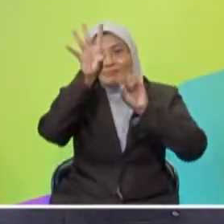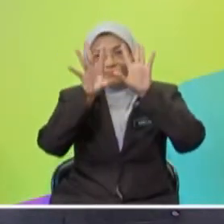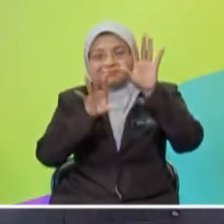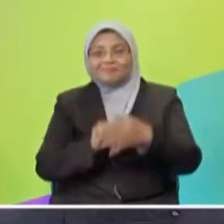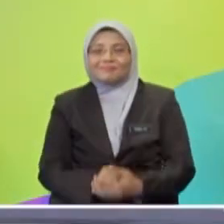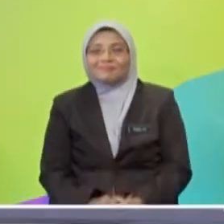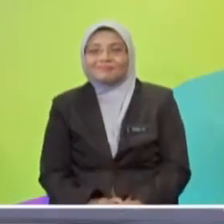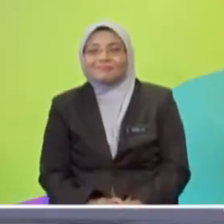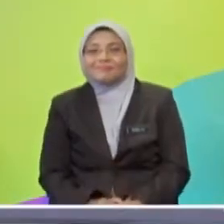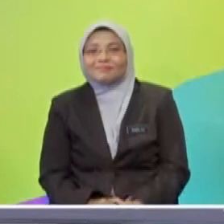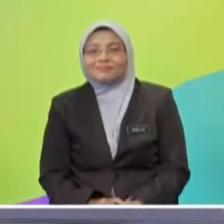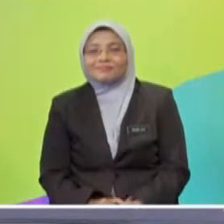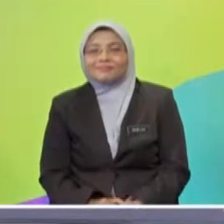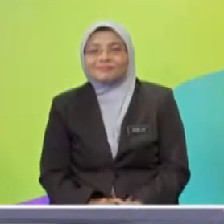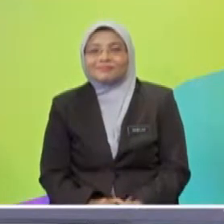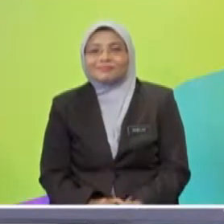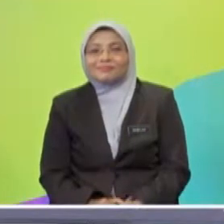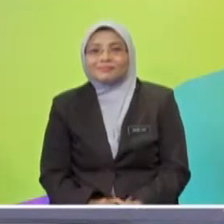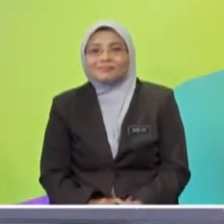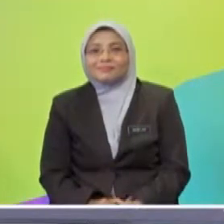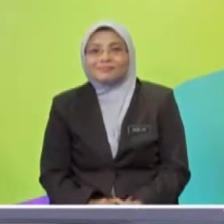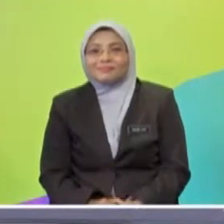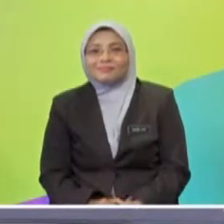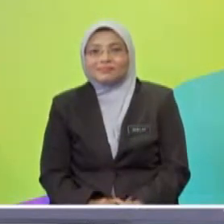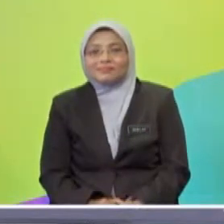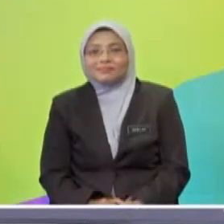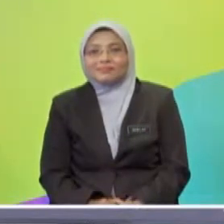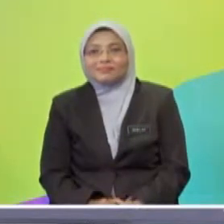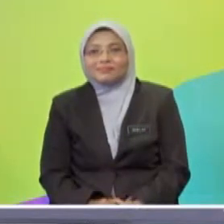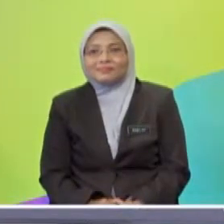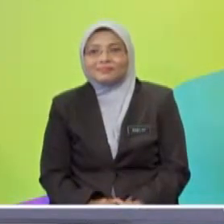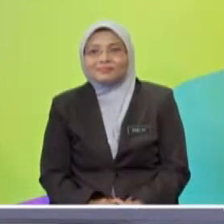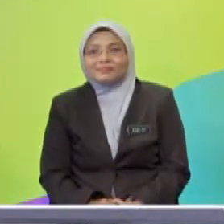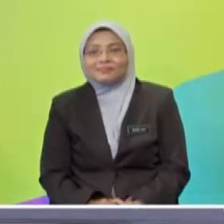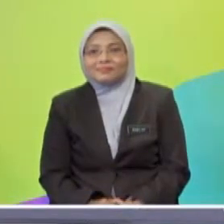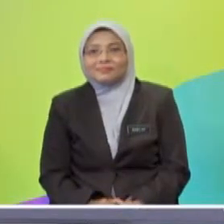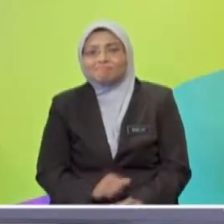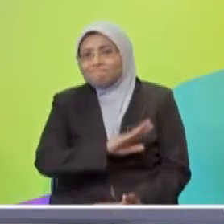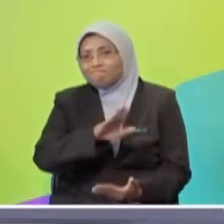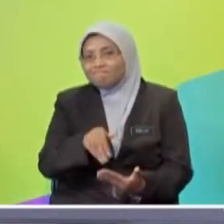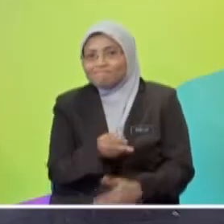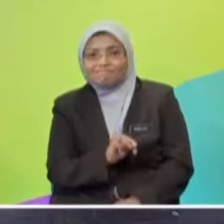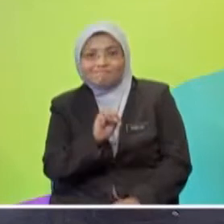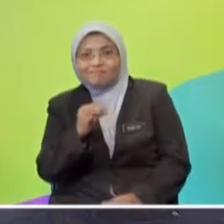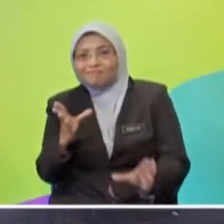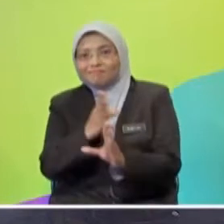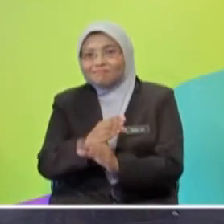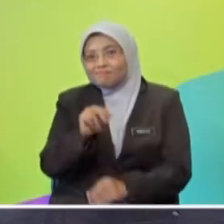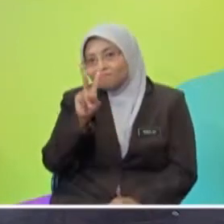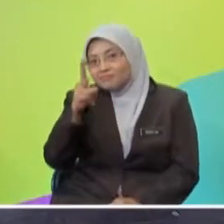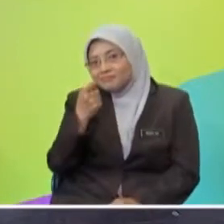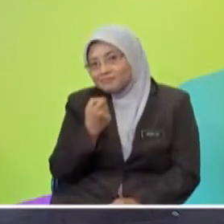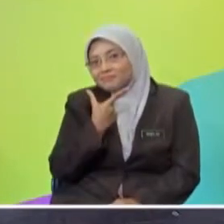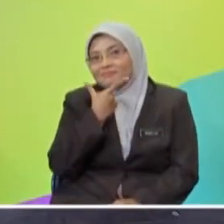Firza kalau kita lihat murid-murid kita semua dapat Duo senyuman Ustadzah G2 senyuman kata dia kepada